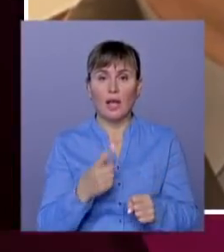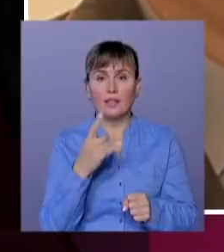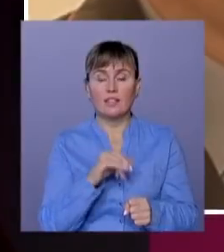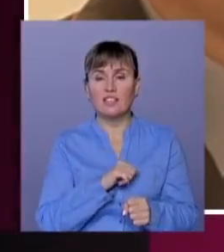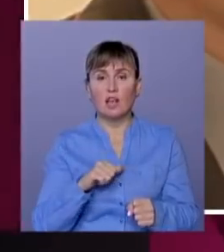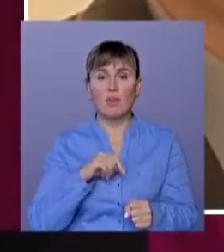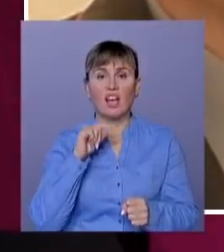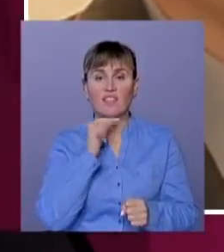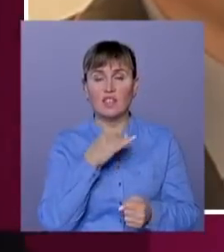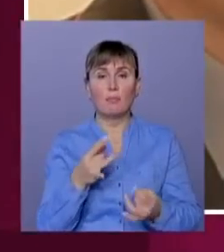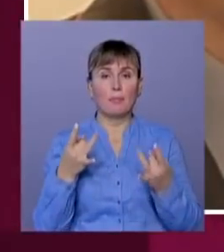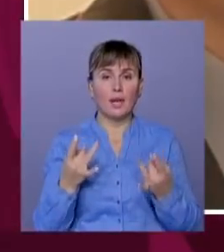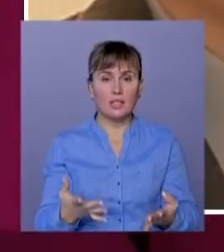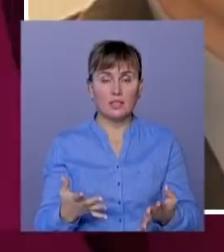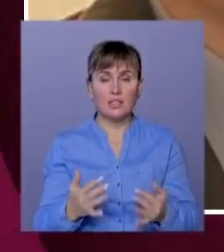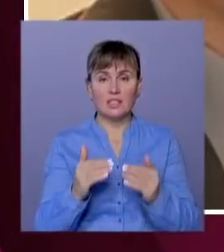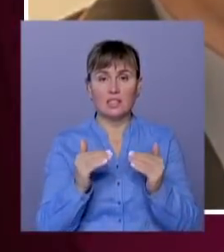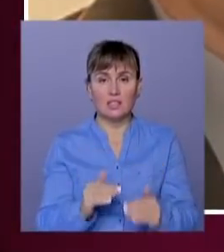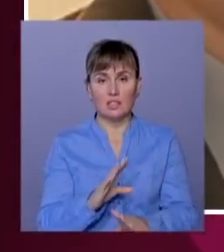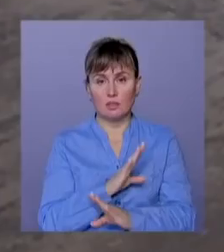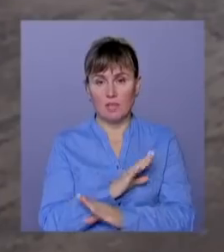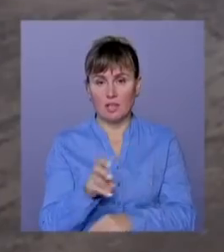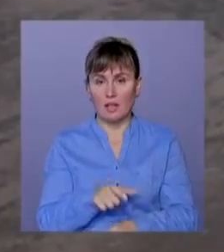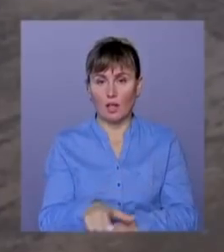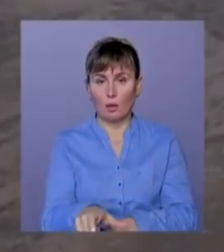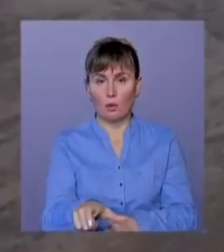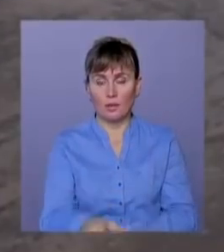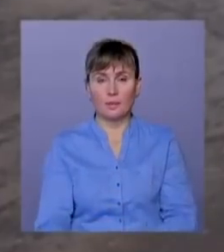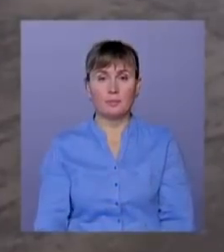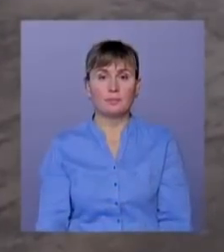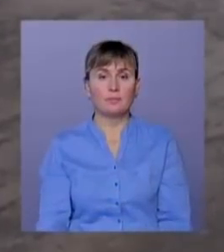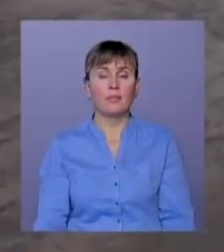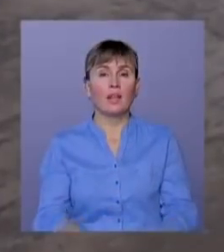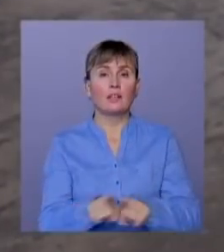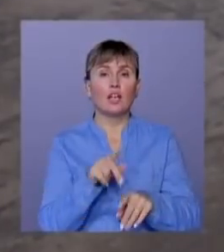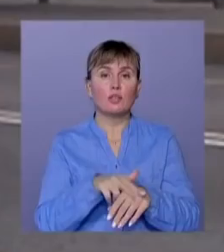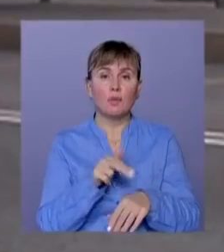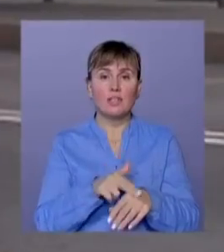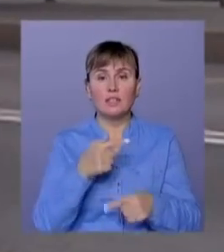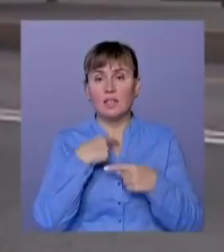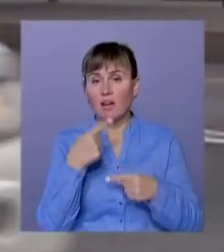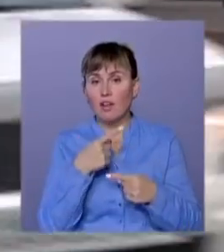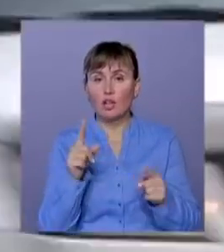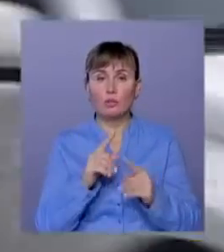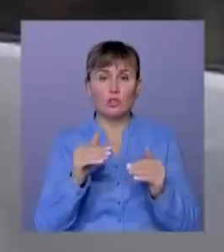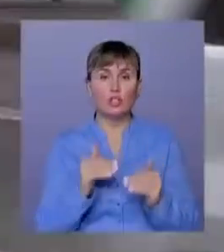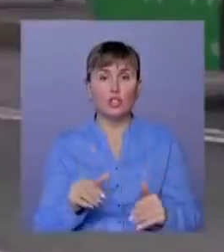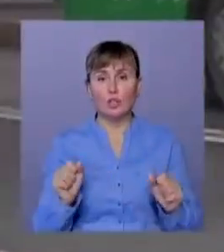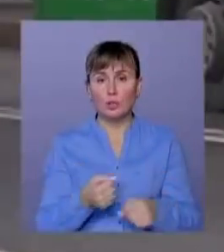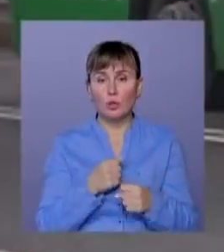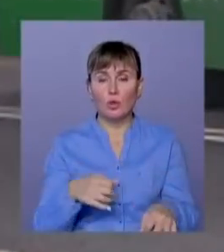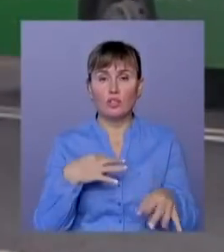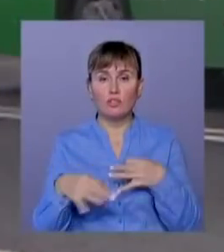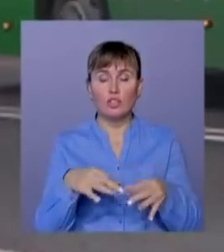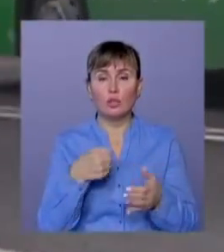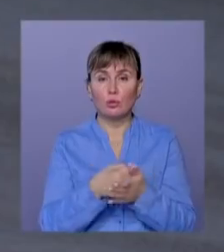самых эффективных и простых способов снизить смертность на дорогах. Также полицейские утверждают, что снижение скорости движения